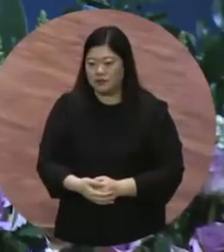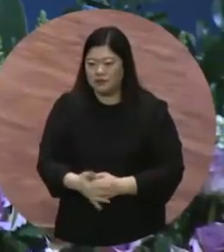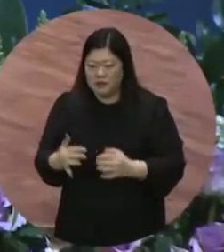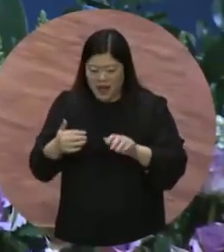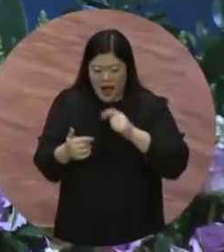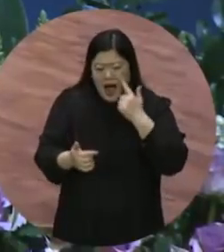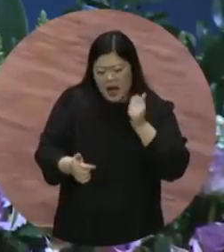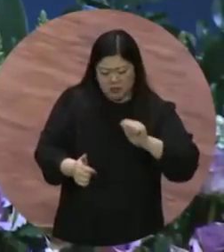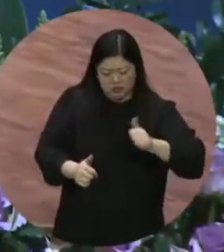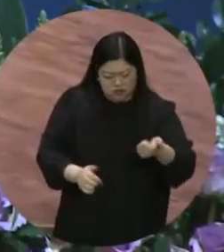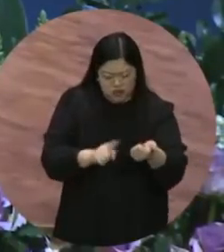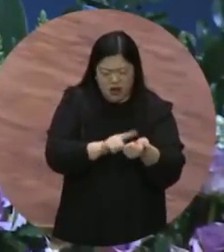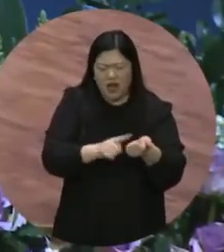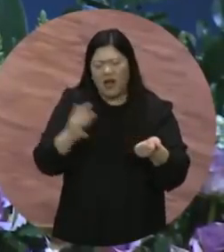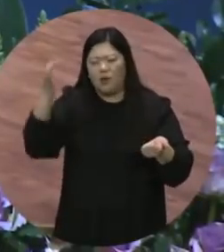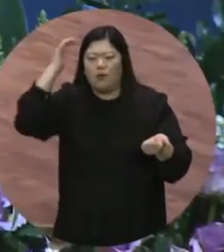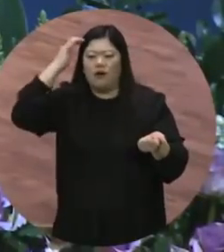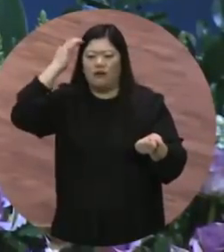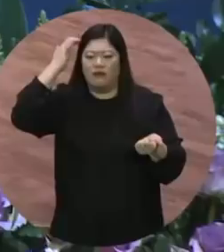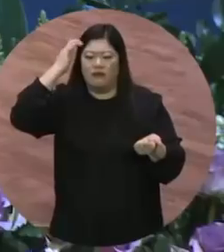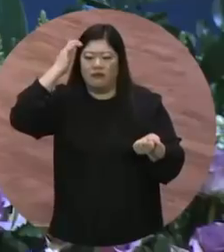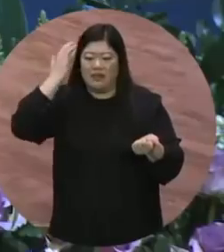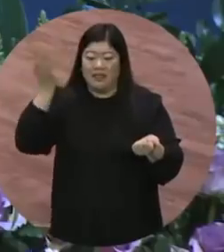하는 거예요. 그래서 고난이